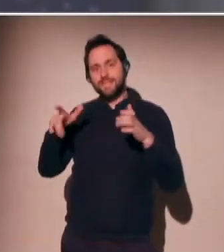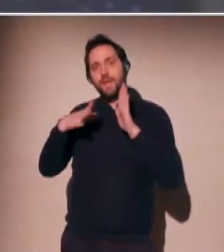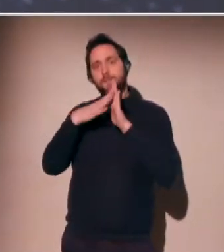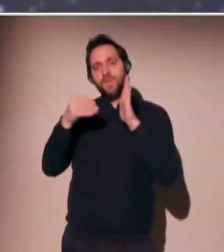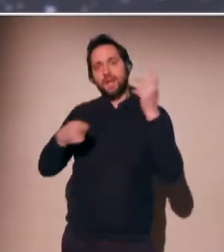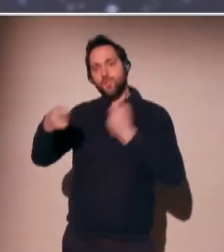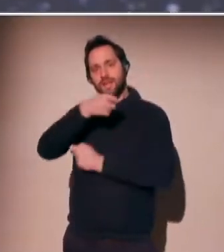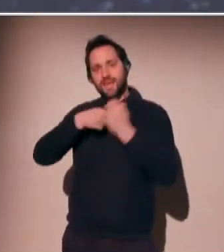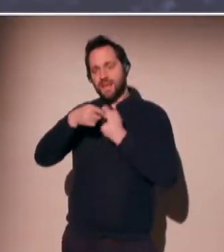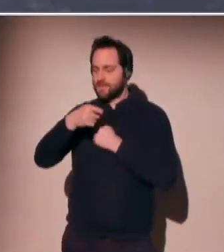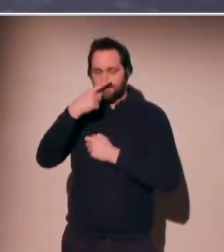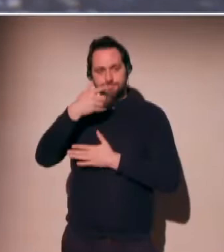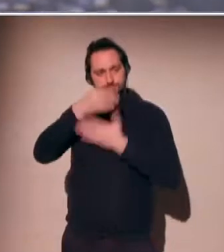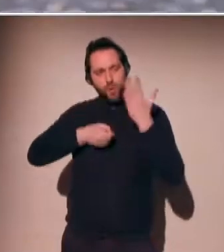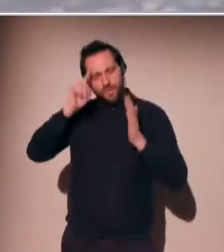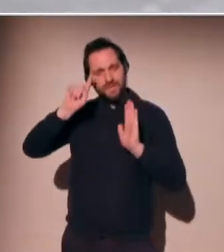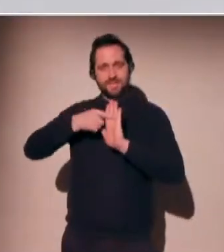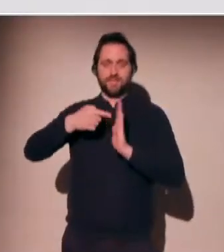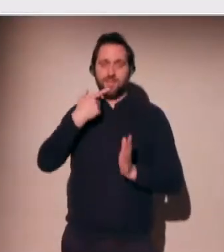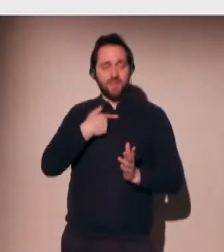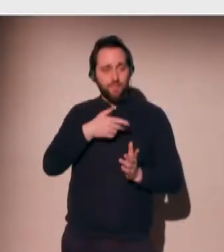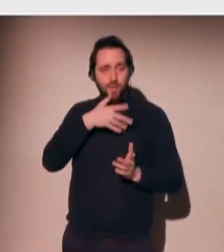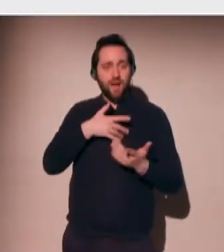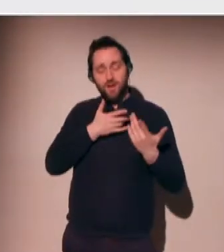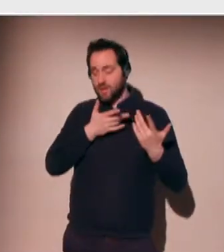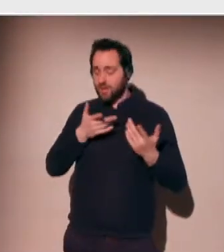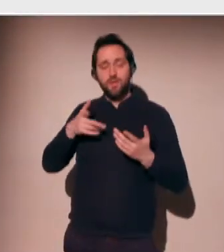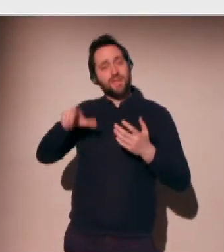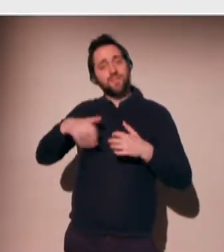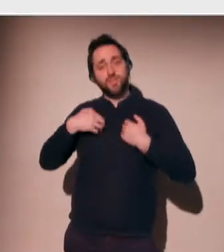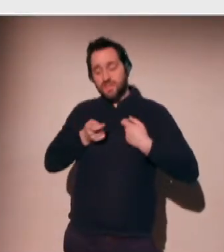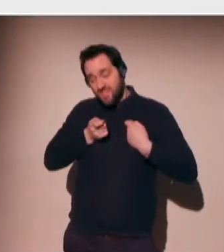aux scientifiques de rendre ce domaine éthique.